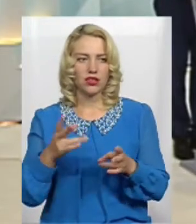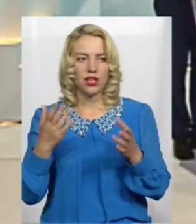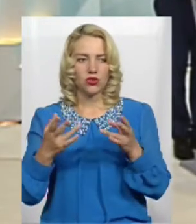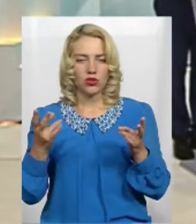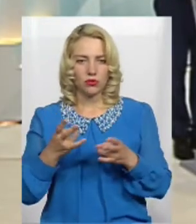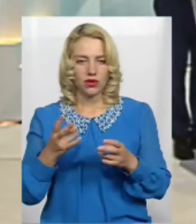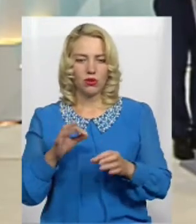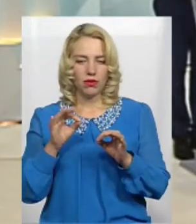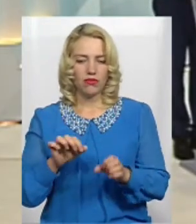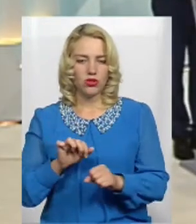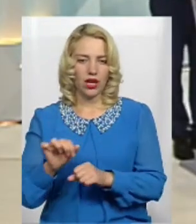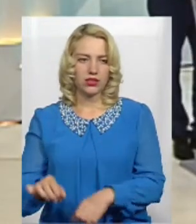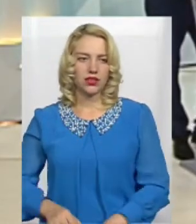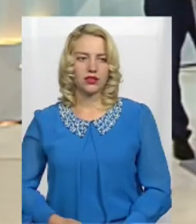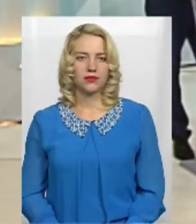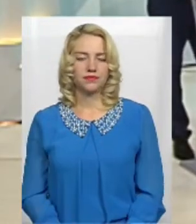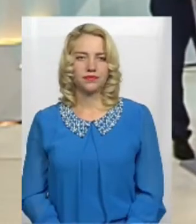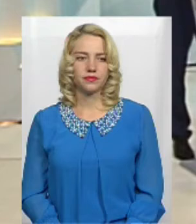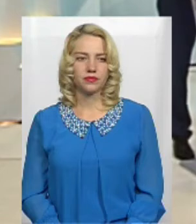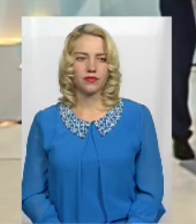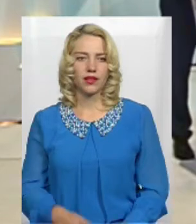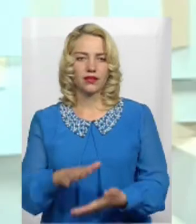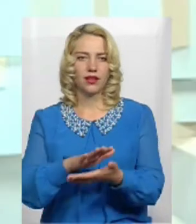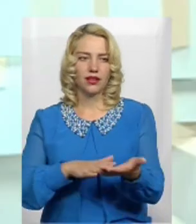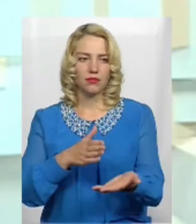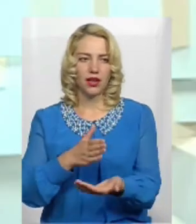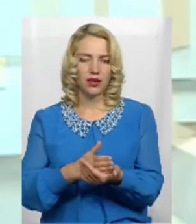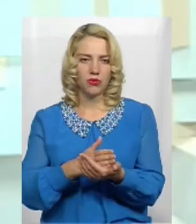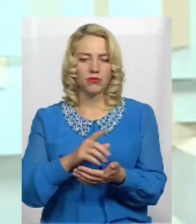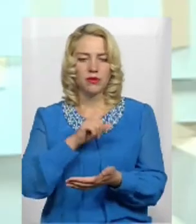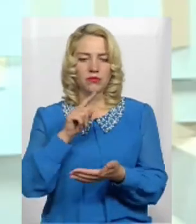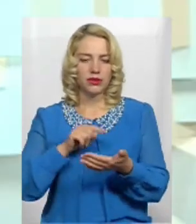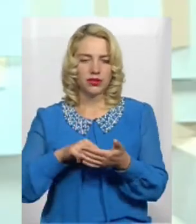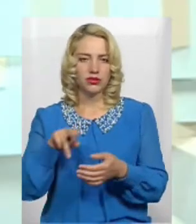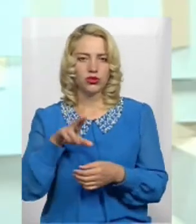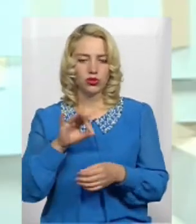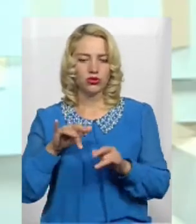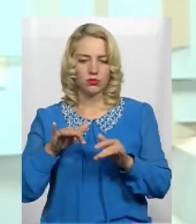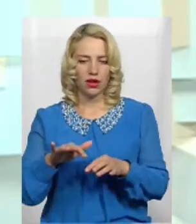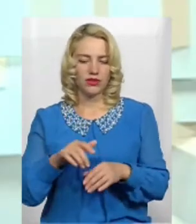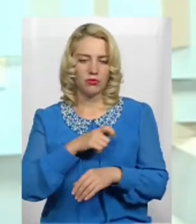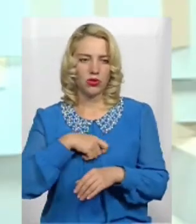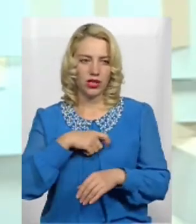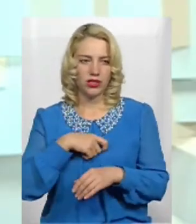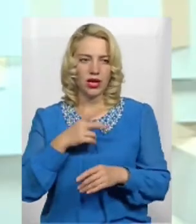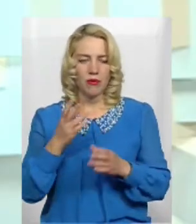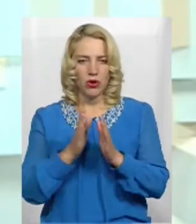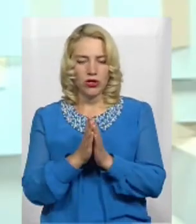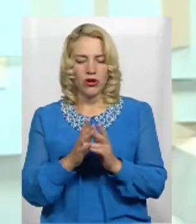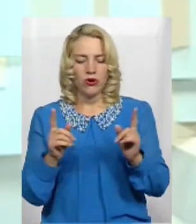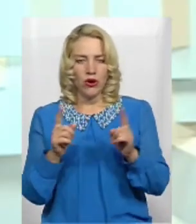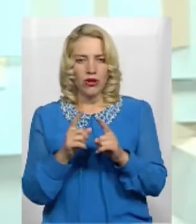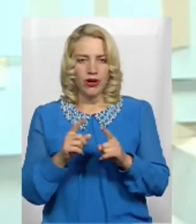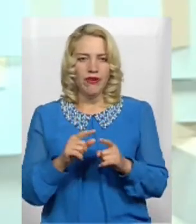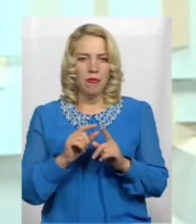необхідності правильно захистити. Далі маємо бліц питання стосовно справ депутатських. Попрошу вас відповідати словом